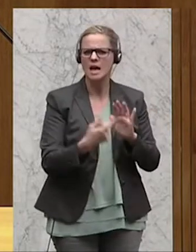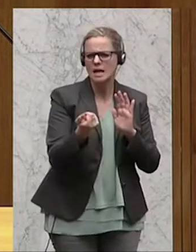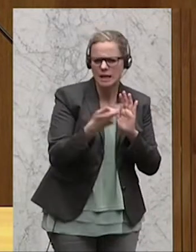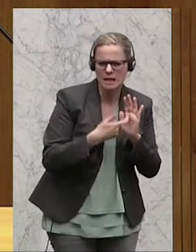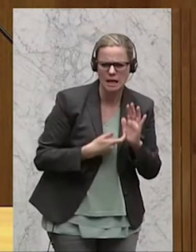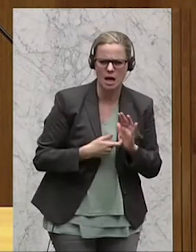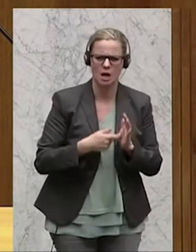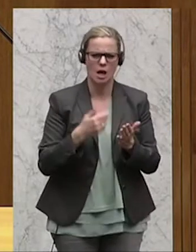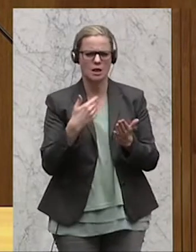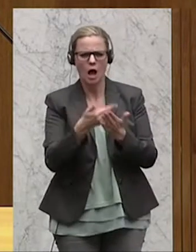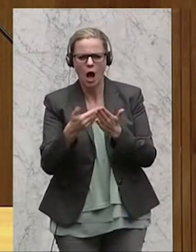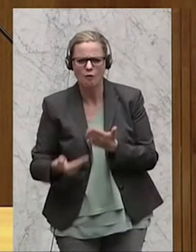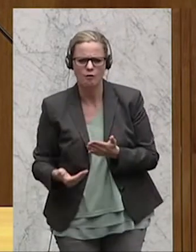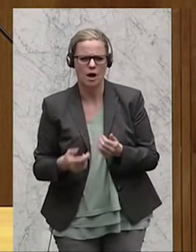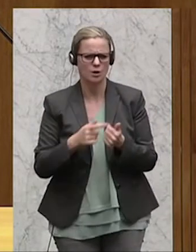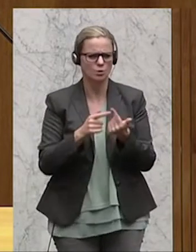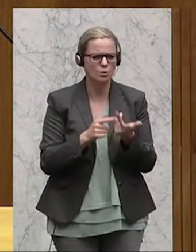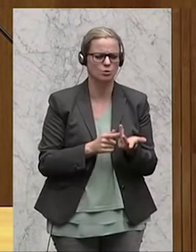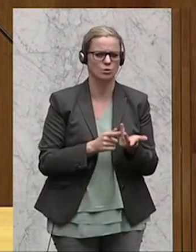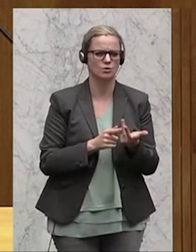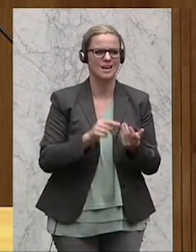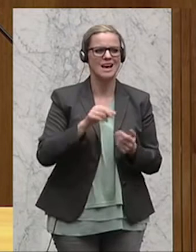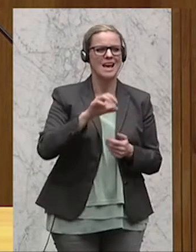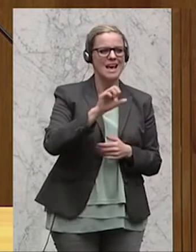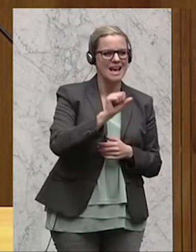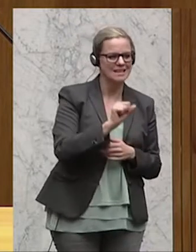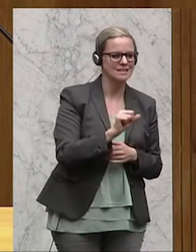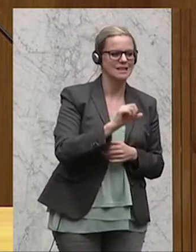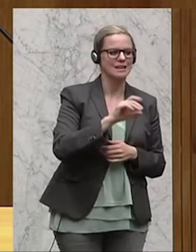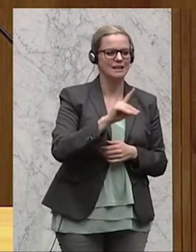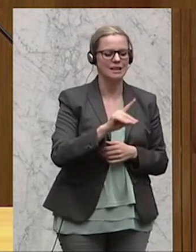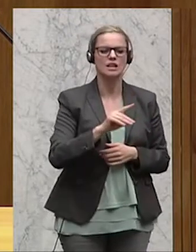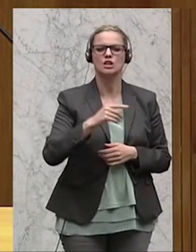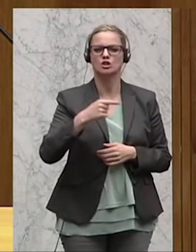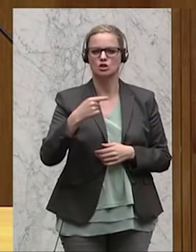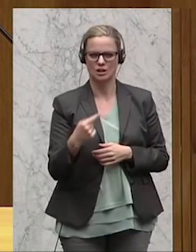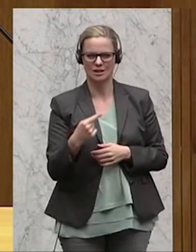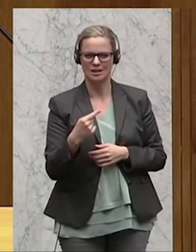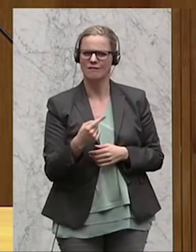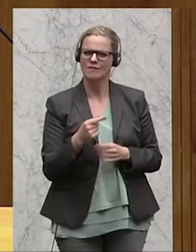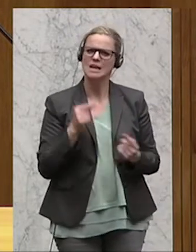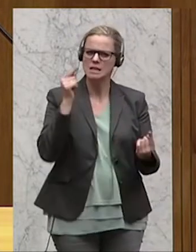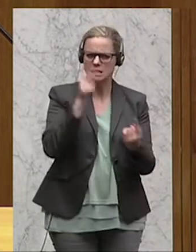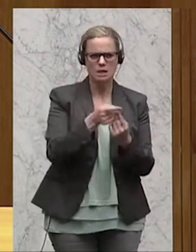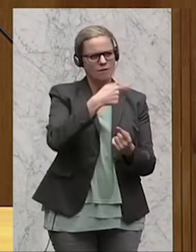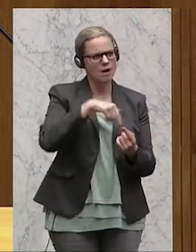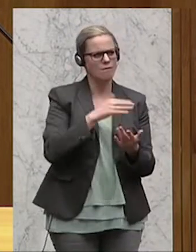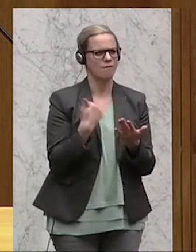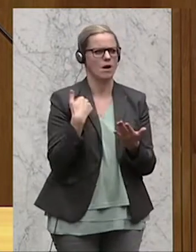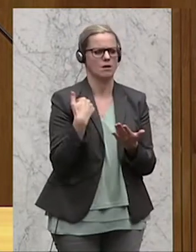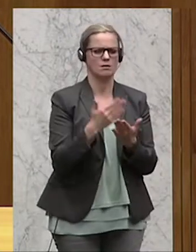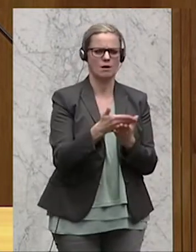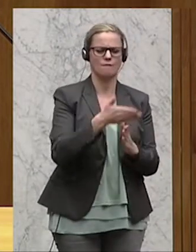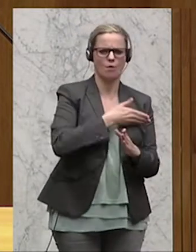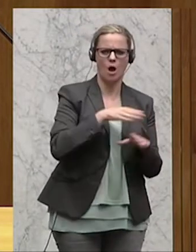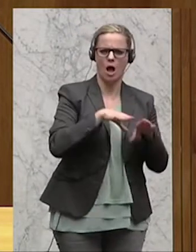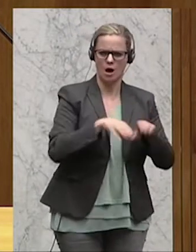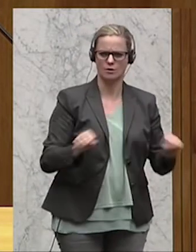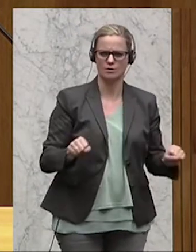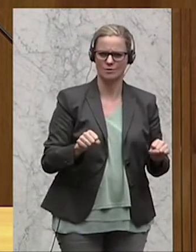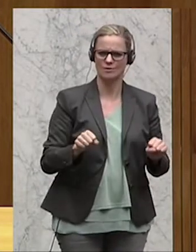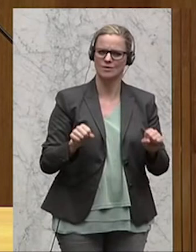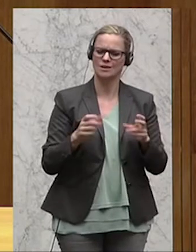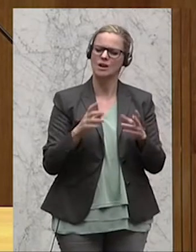Auflagen, ja in Wirklichkeit über die SDGs, Sustainable Development Goals, Ziele, die wir uns gesetzt haben, nämlich